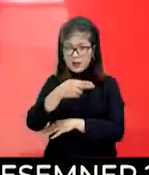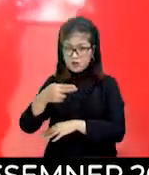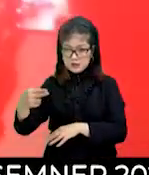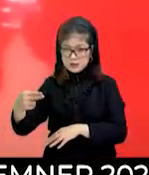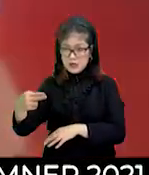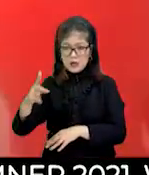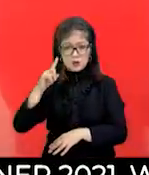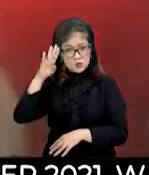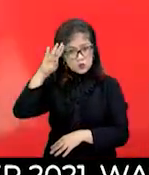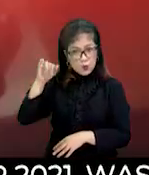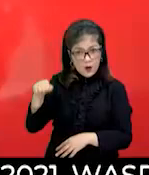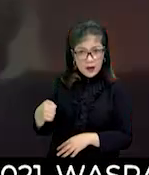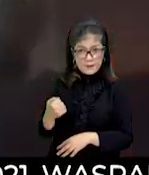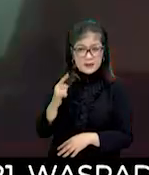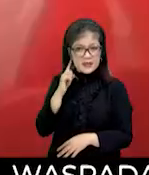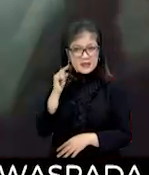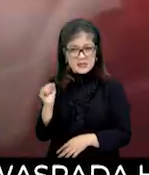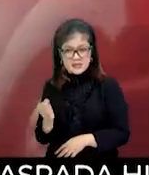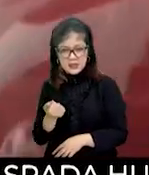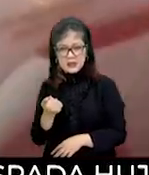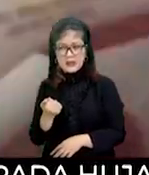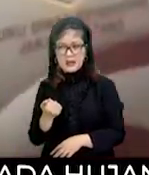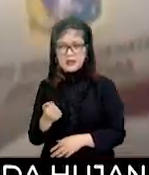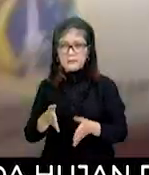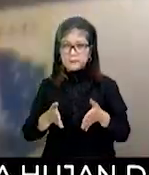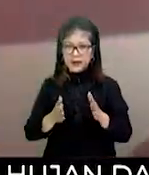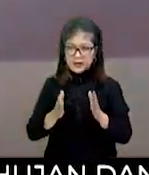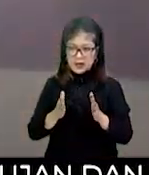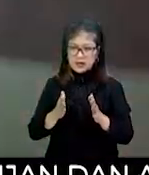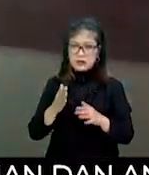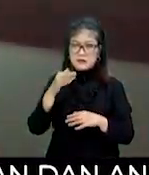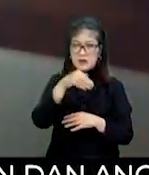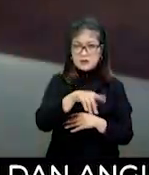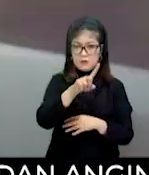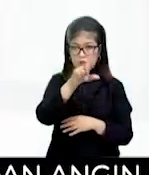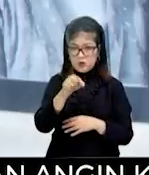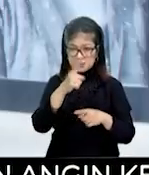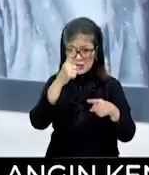dari Medan, Sumatera Utara dan rutin berkunjung ke Jakarta sebulan sekali.